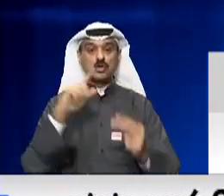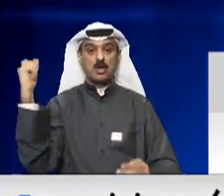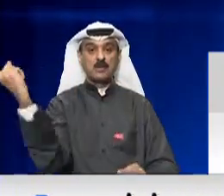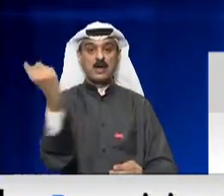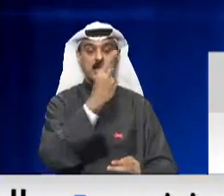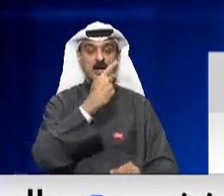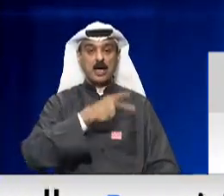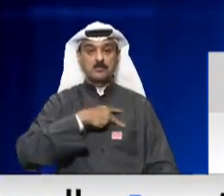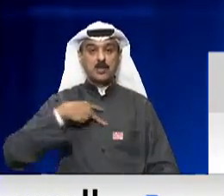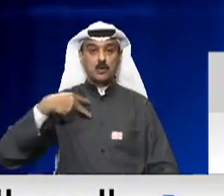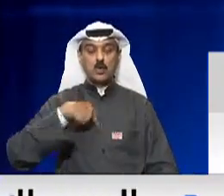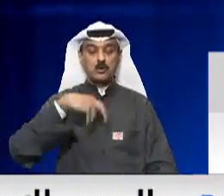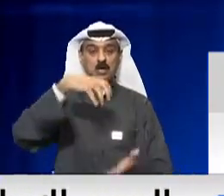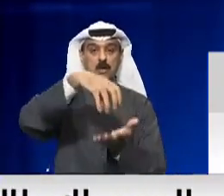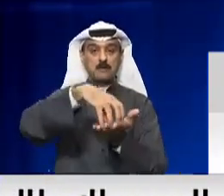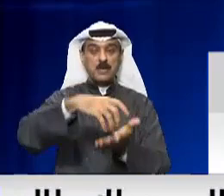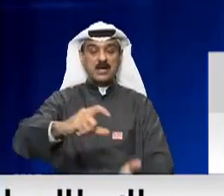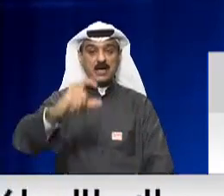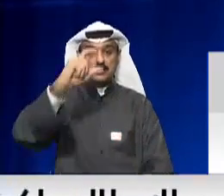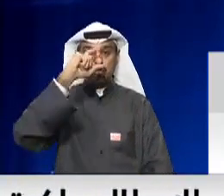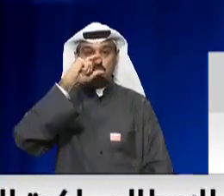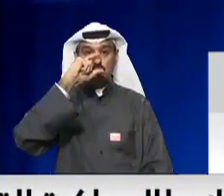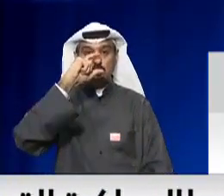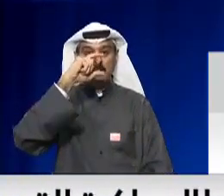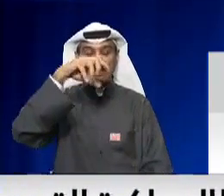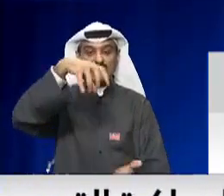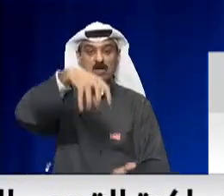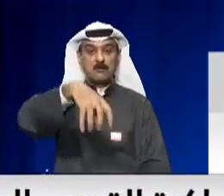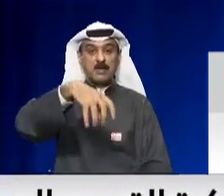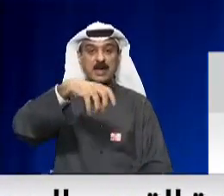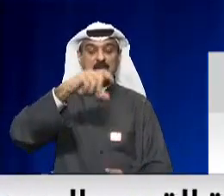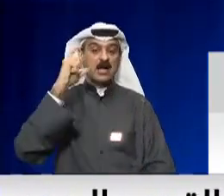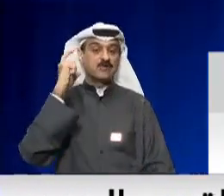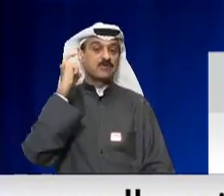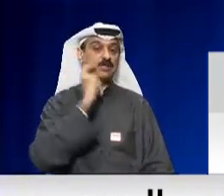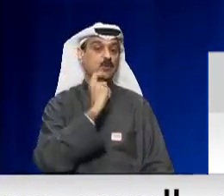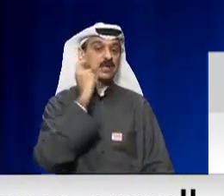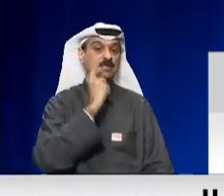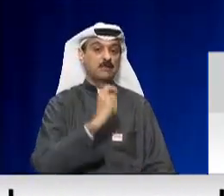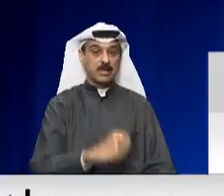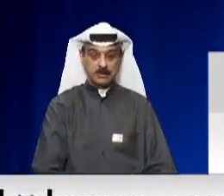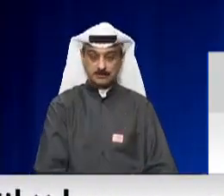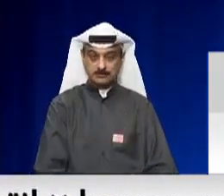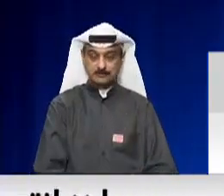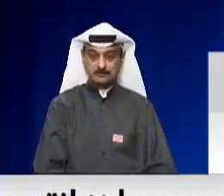والتي عقدت في إمارة دبي بدولة الإمارات العربية المتحدة الشقيقة.